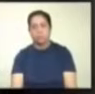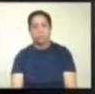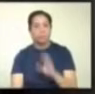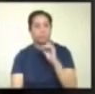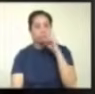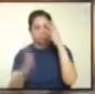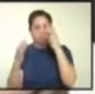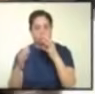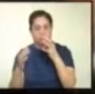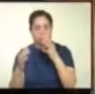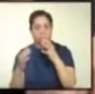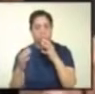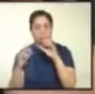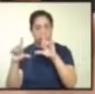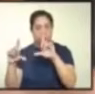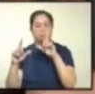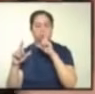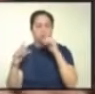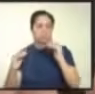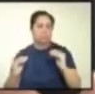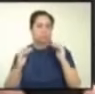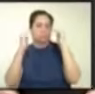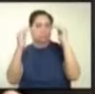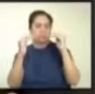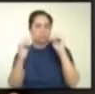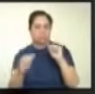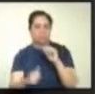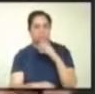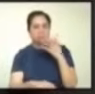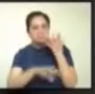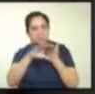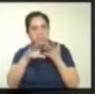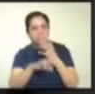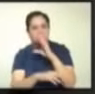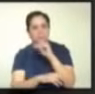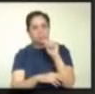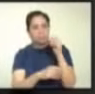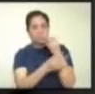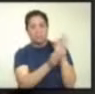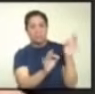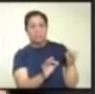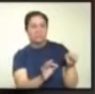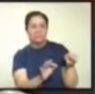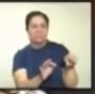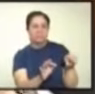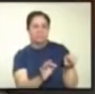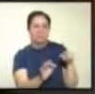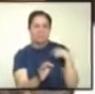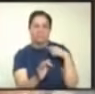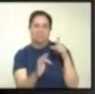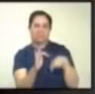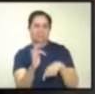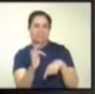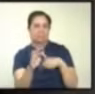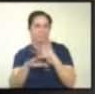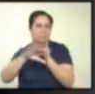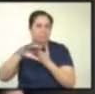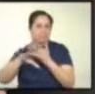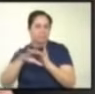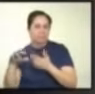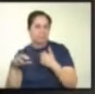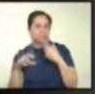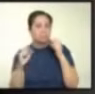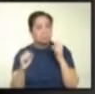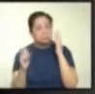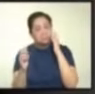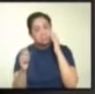conviction, definitely iaakyat yan, no? So they can appeal that. Yung acquittals, hindi namin yan pwedeng i-appeal. But